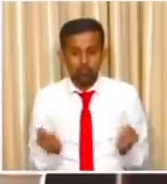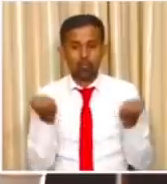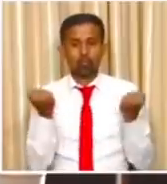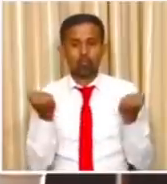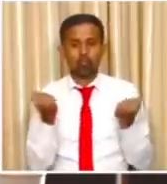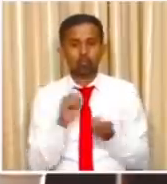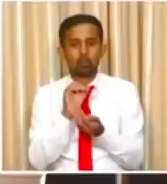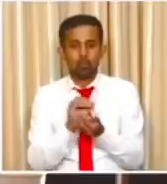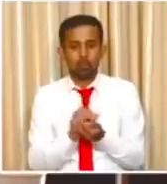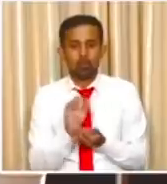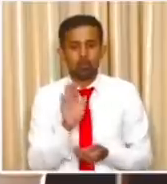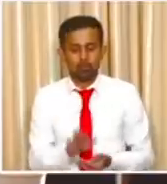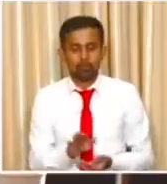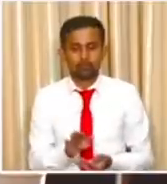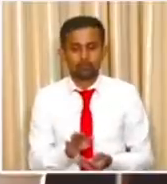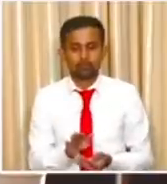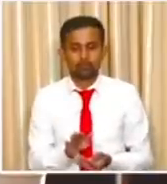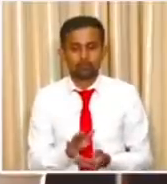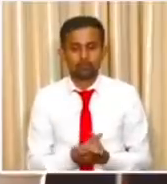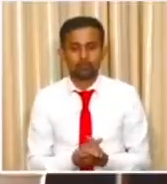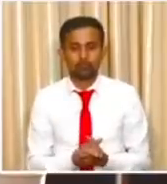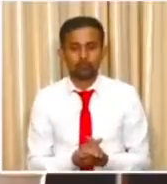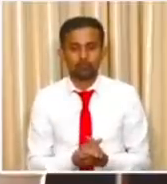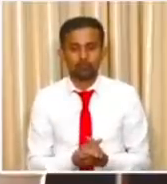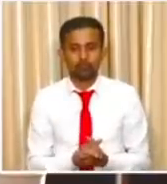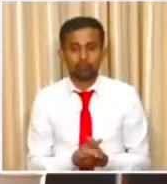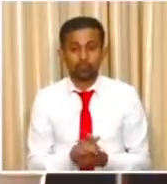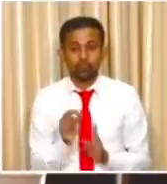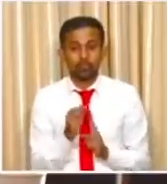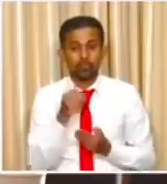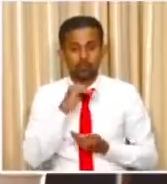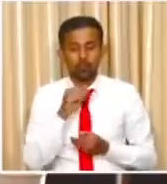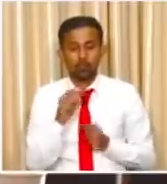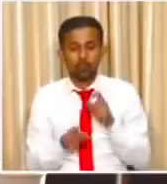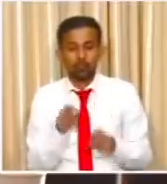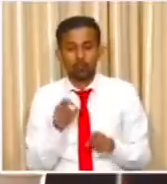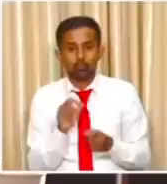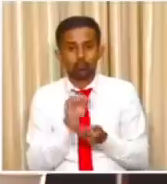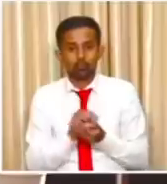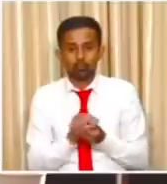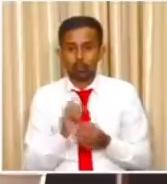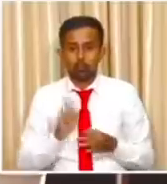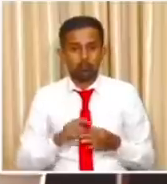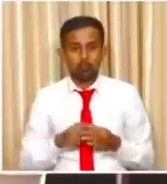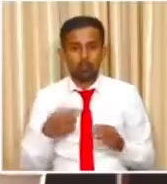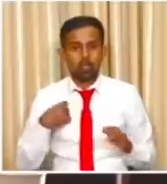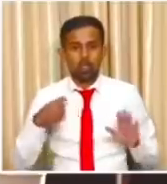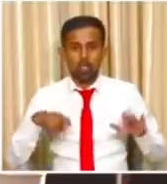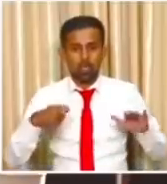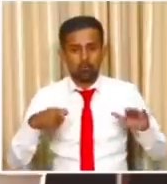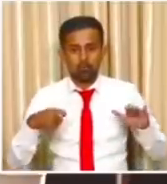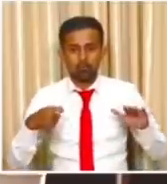අපි ආරක්ෂා කරගත යුතු. එය එම පුද්ගලික ව්‍යවසායකයාගේ ආරක්ෂා කිරීම පිළිබඳ ප්‍රශ්නයක් නෙවෙයි. ඇඟලුම් කර්මාන්තය